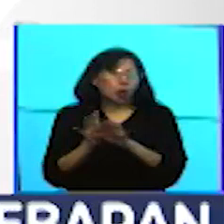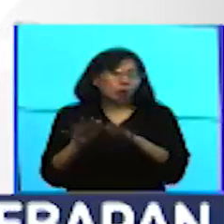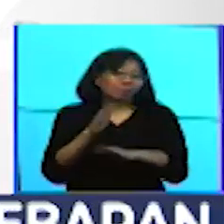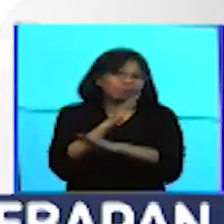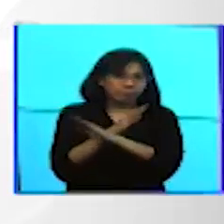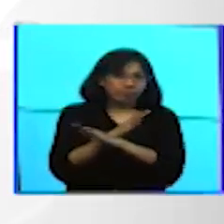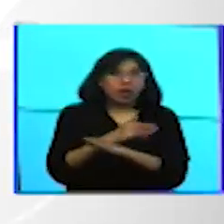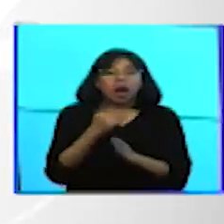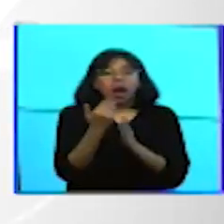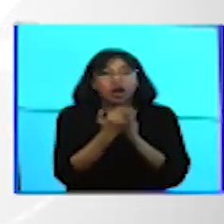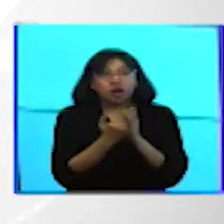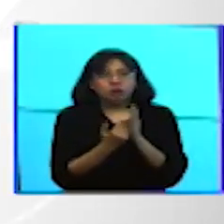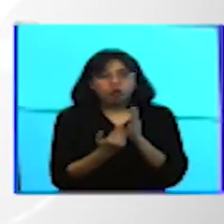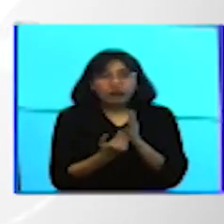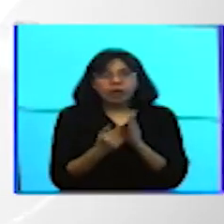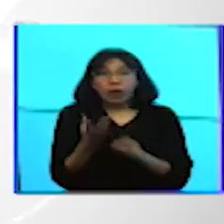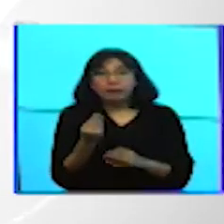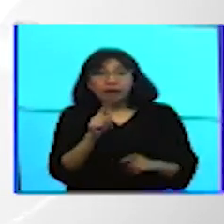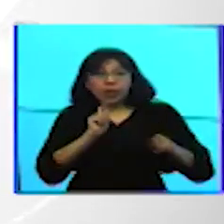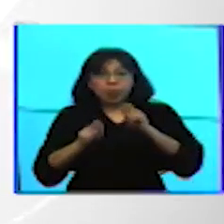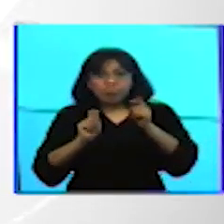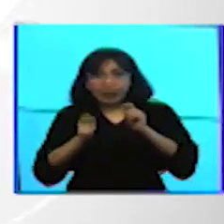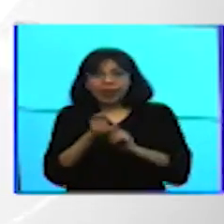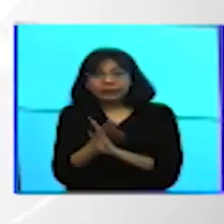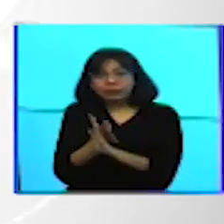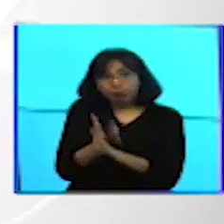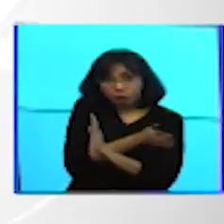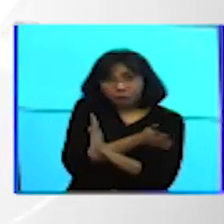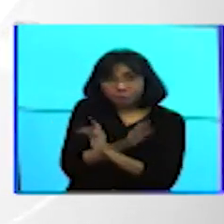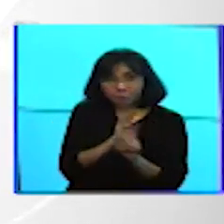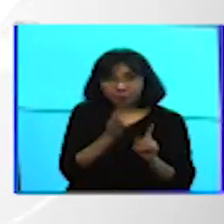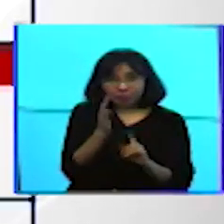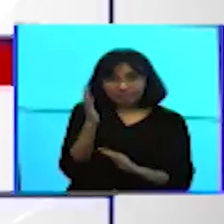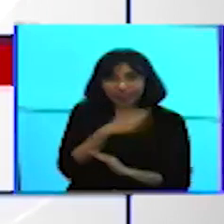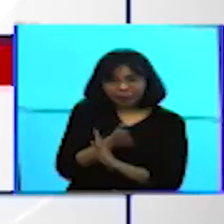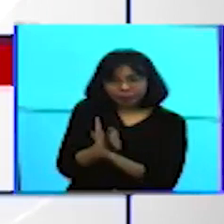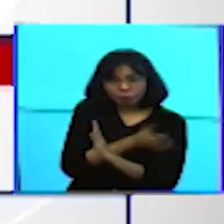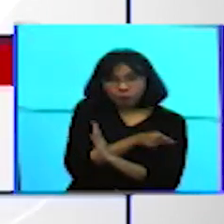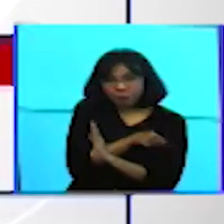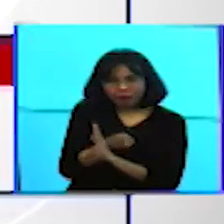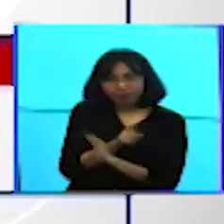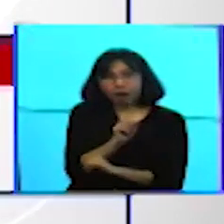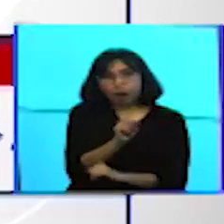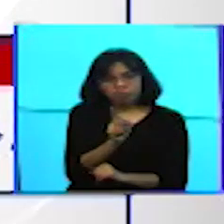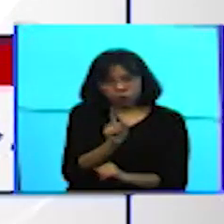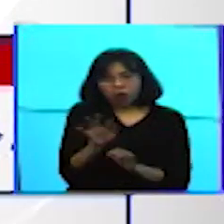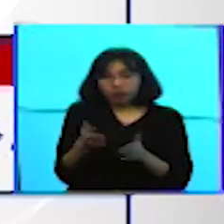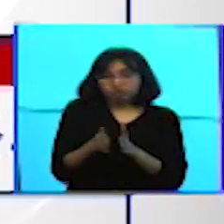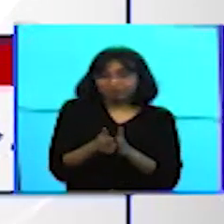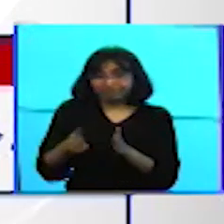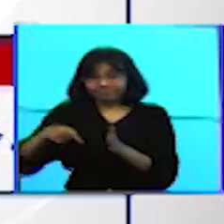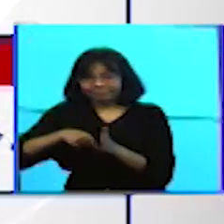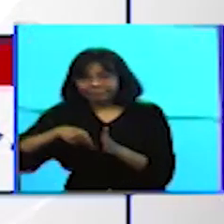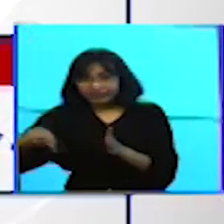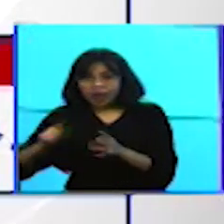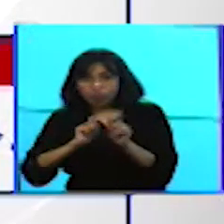Pengetatan perjalanan dilakukan H-14 dan H+7 larangan mudik Lebaran 2021 atau terhitung sejak 22 April